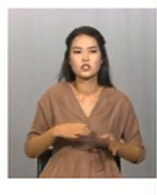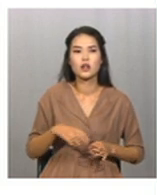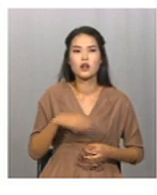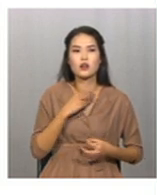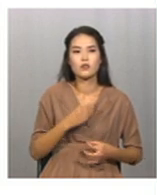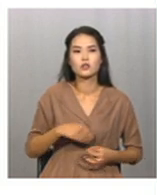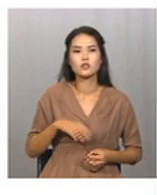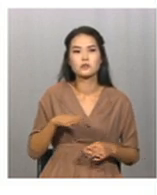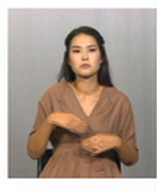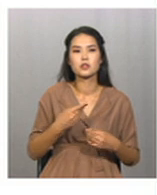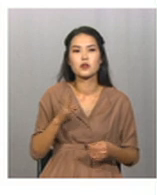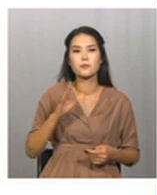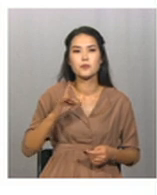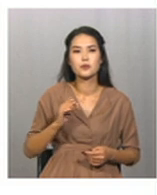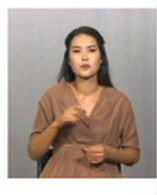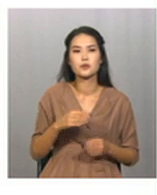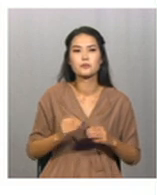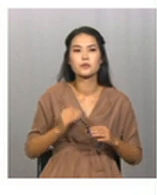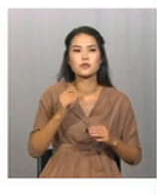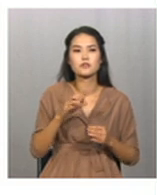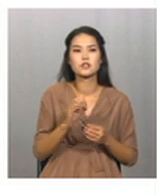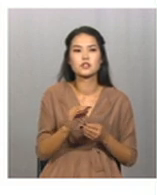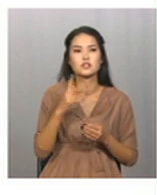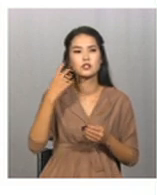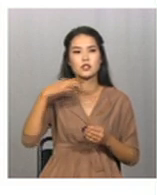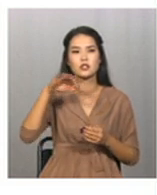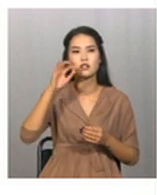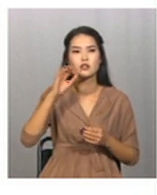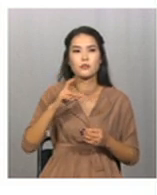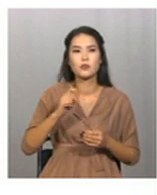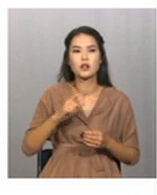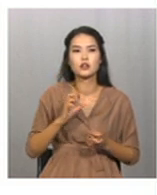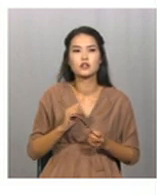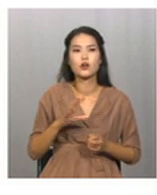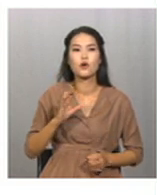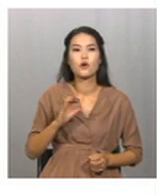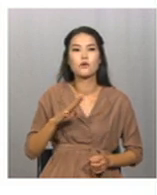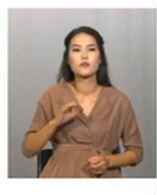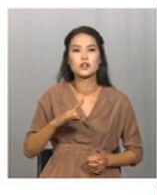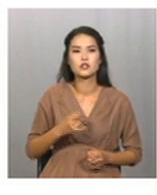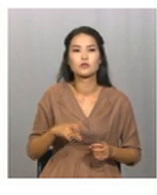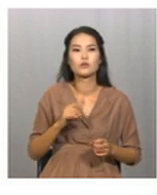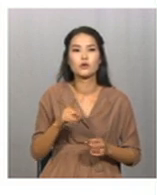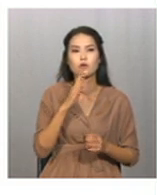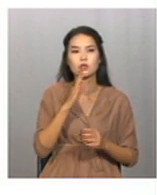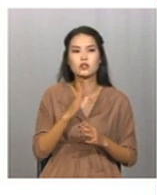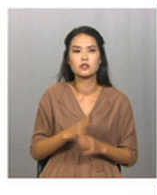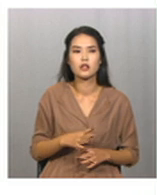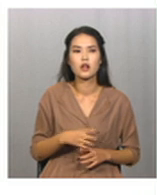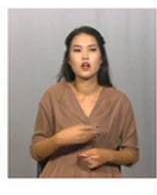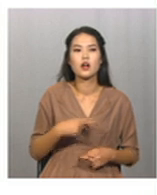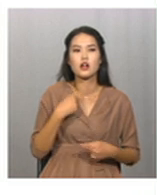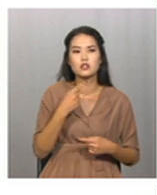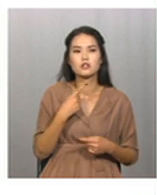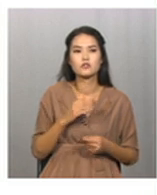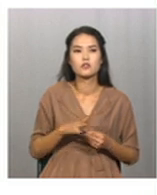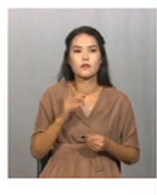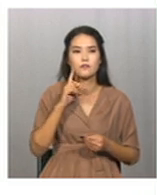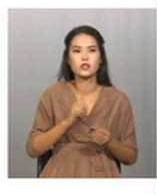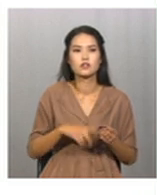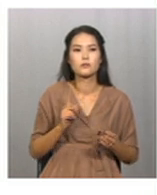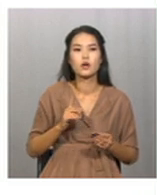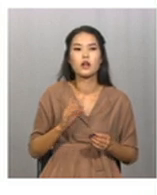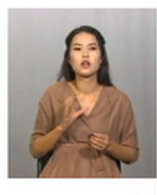Французы предлагали Пьеру перевестись из солдатского балагана в офицерский, но он отказался, оставшись верен